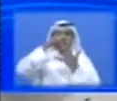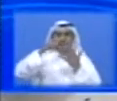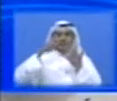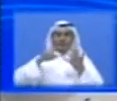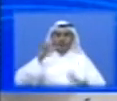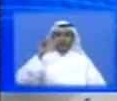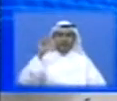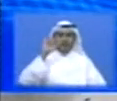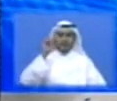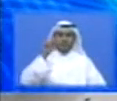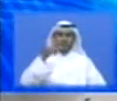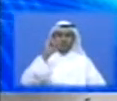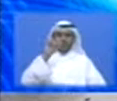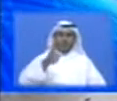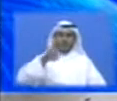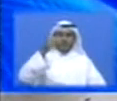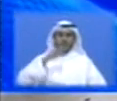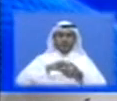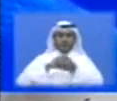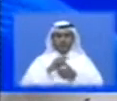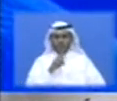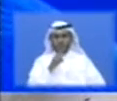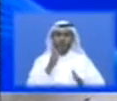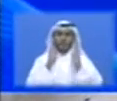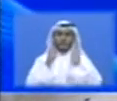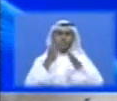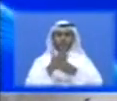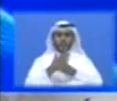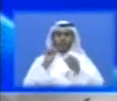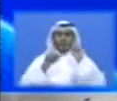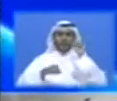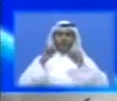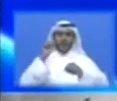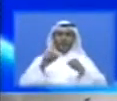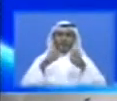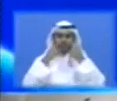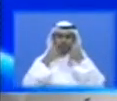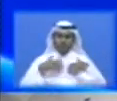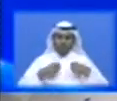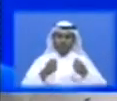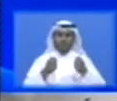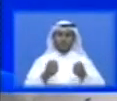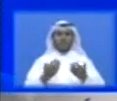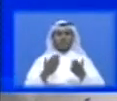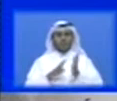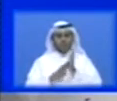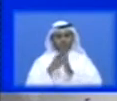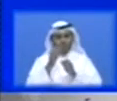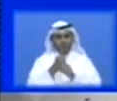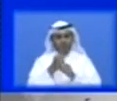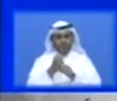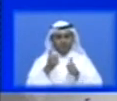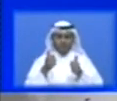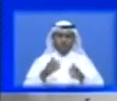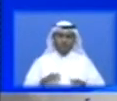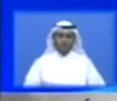رئيسة جمهورية ليبيريا صديقة، ضمنها خالص تهاني بمناسبة العيد الوطني لبلادها، متمنيا لفخامتها موفور